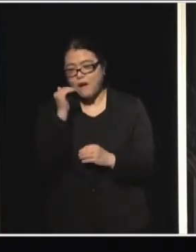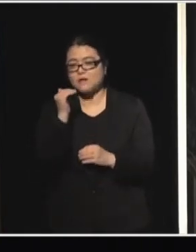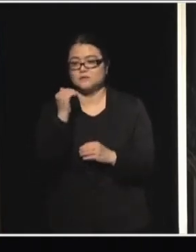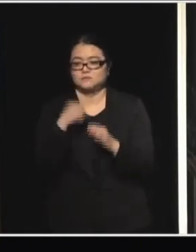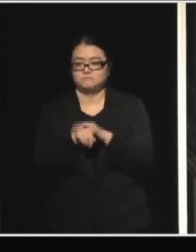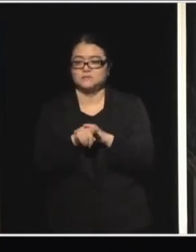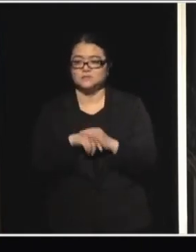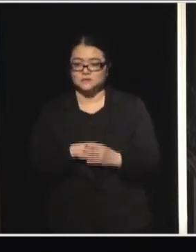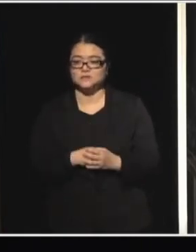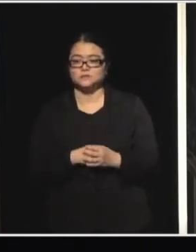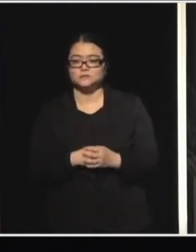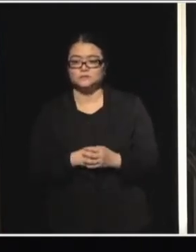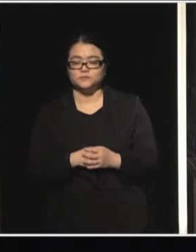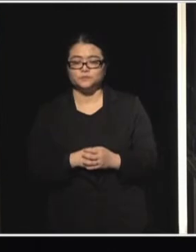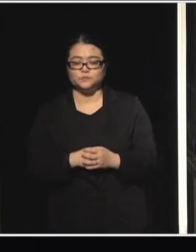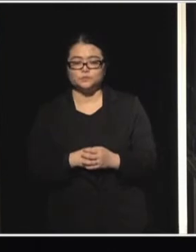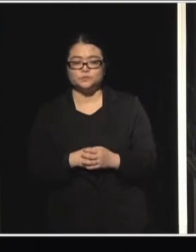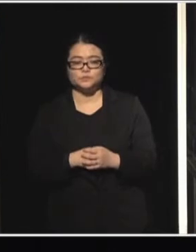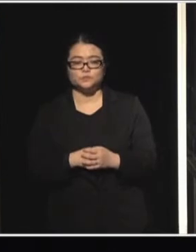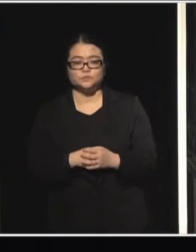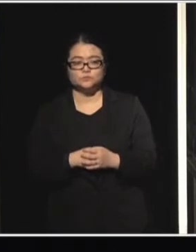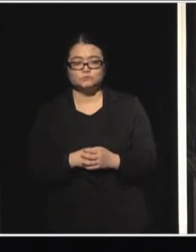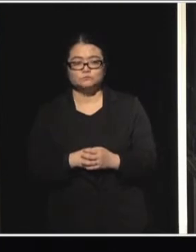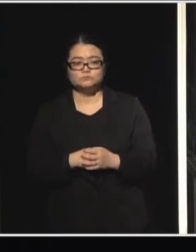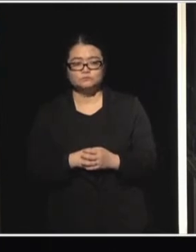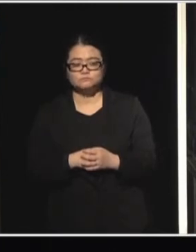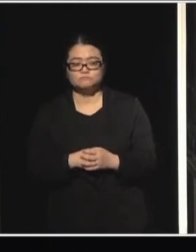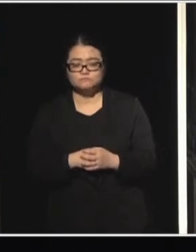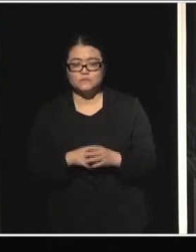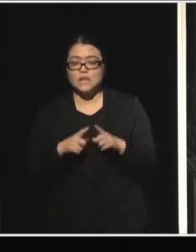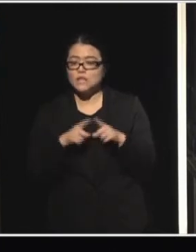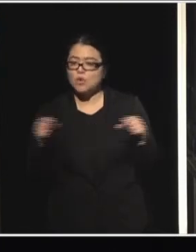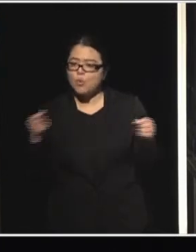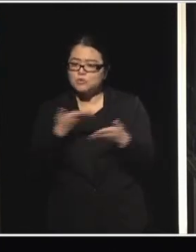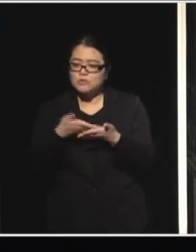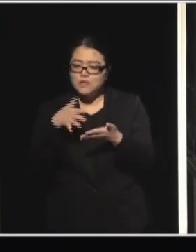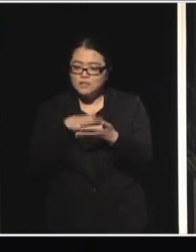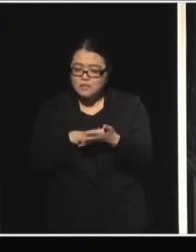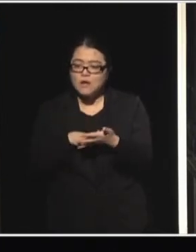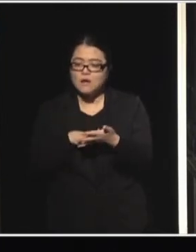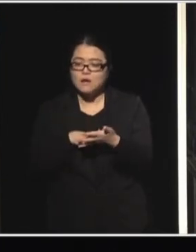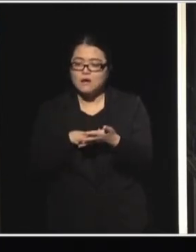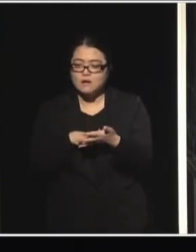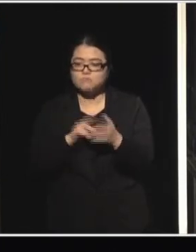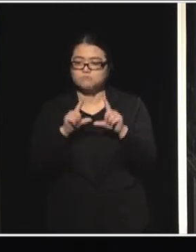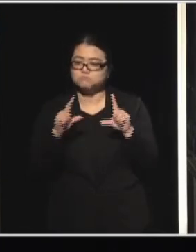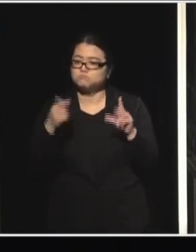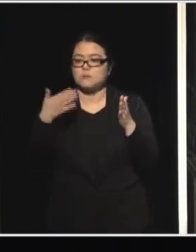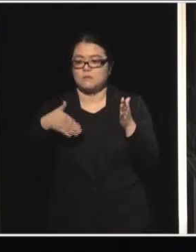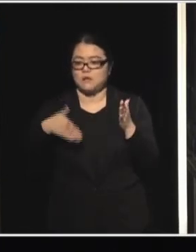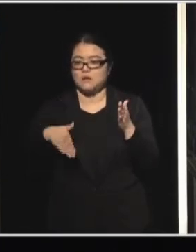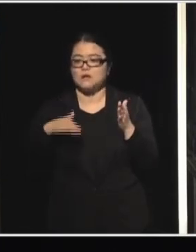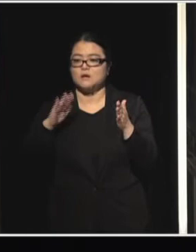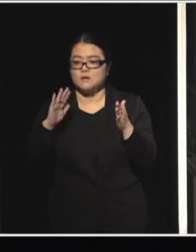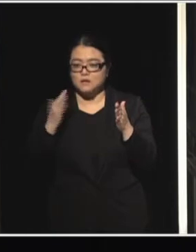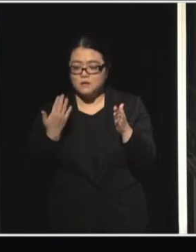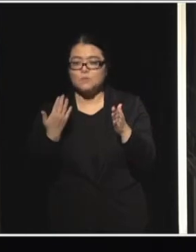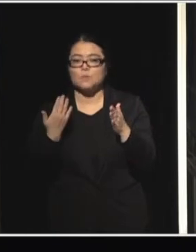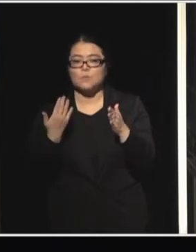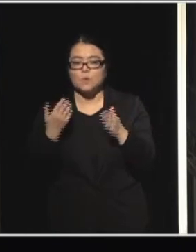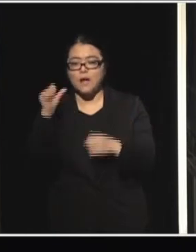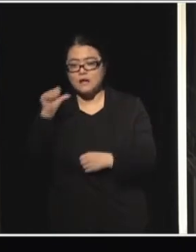日本のデータし可能まだ明らかなされておりませんけど日本はアジア圏では死亡実にかしてもう少し少ない